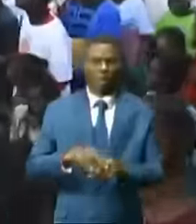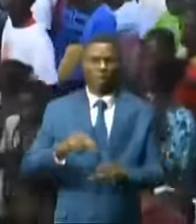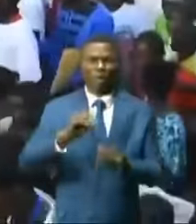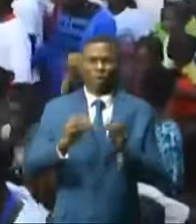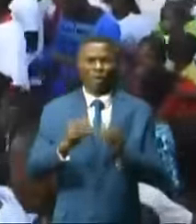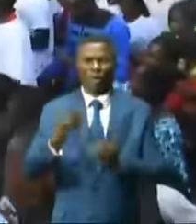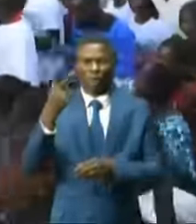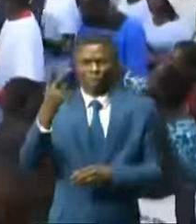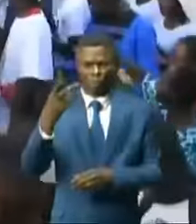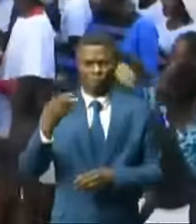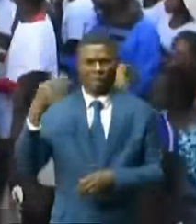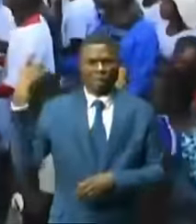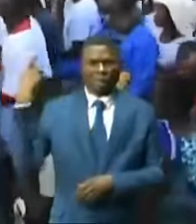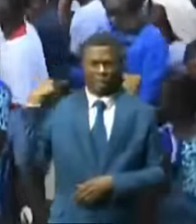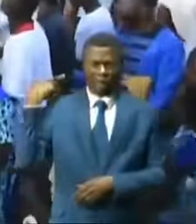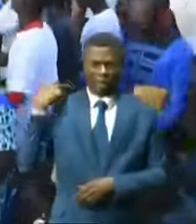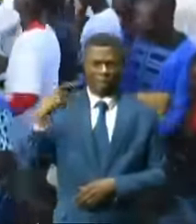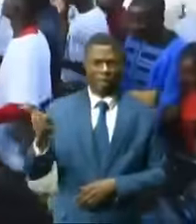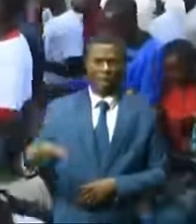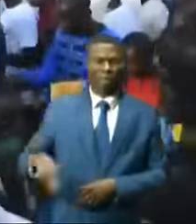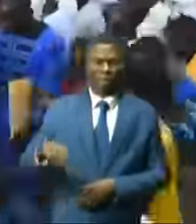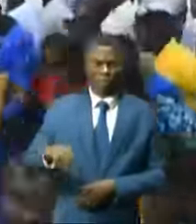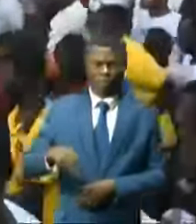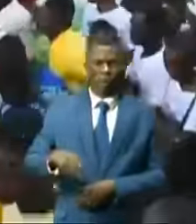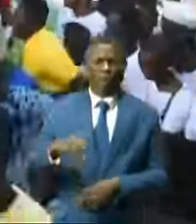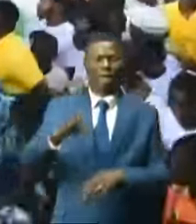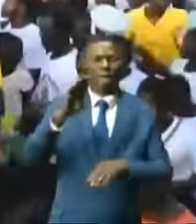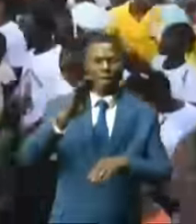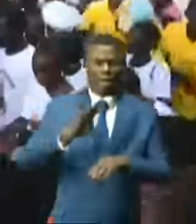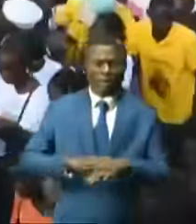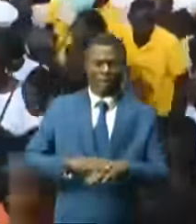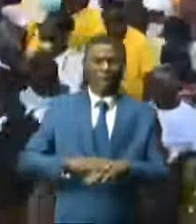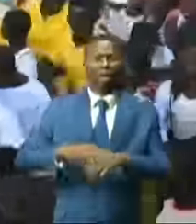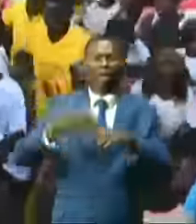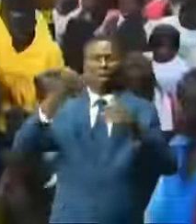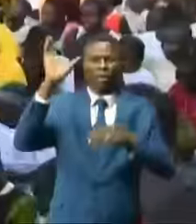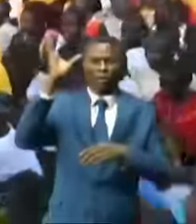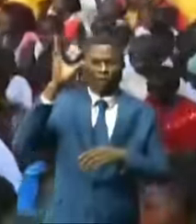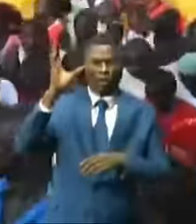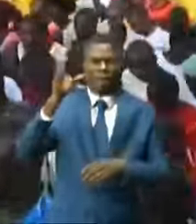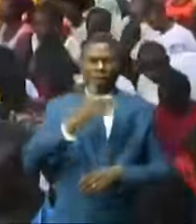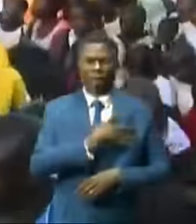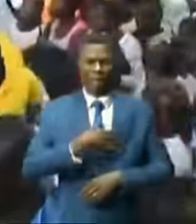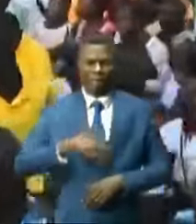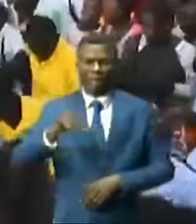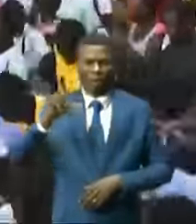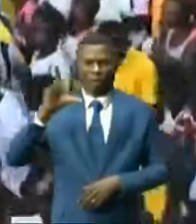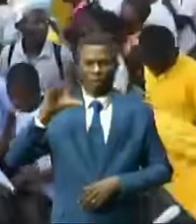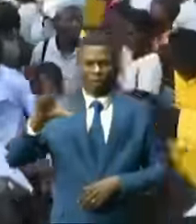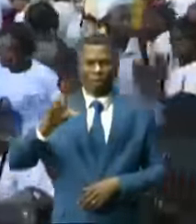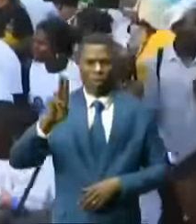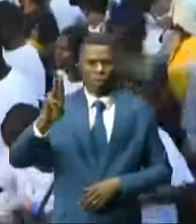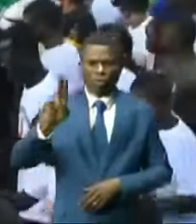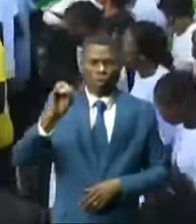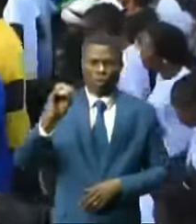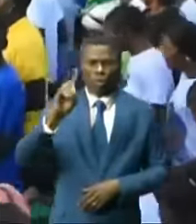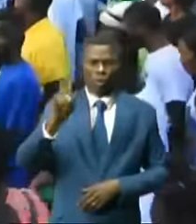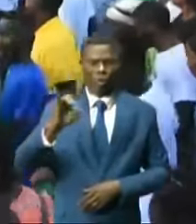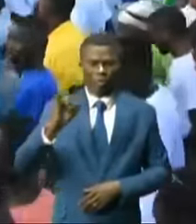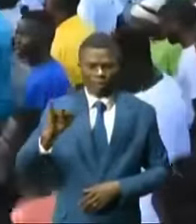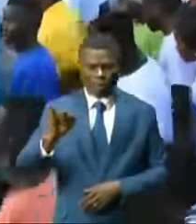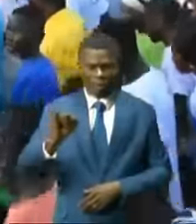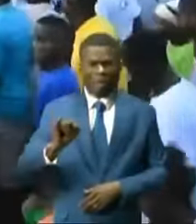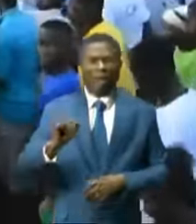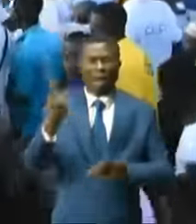est une habituée du territoire de Luozi. Cette marée humaine a décidé de porter son choix sur elle,